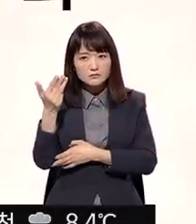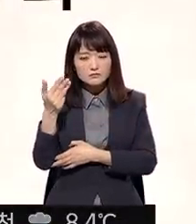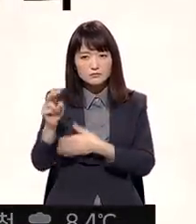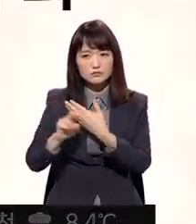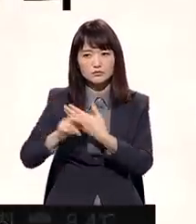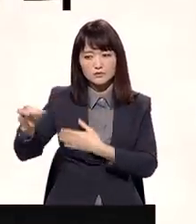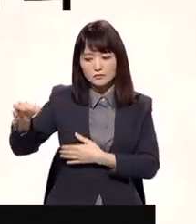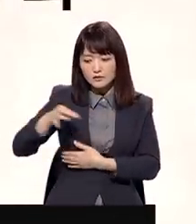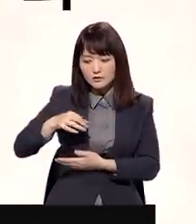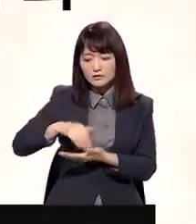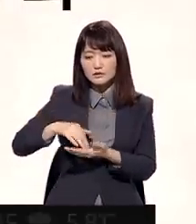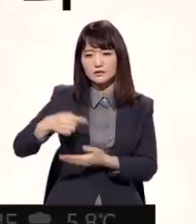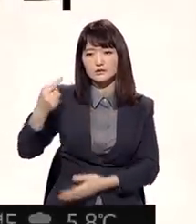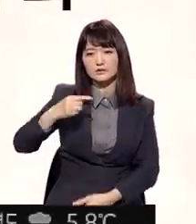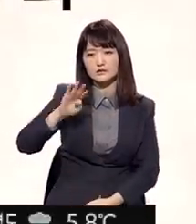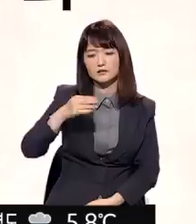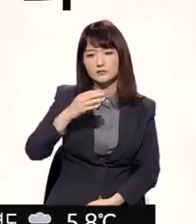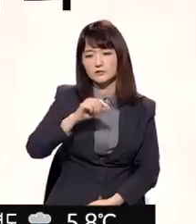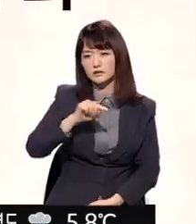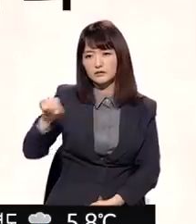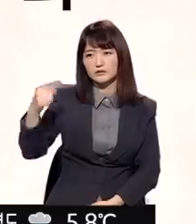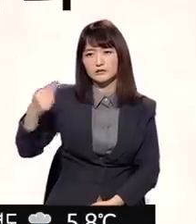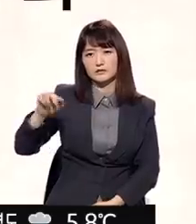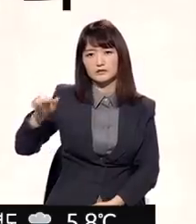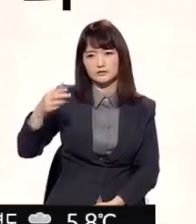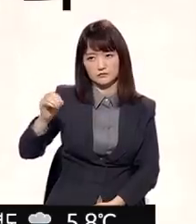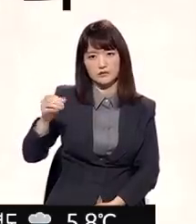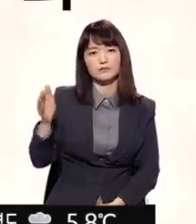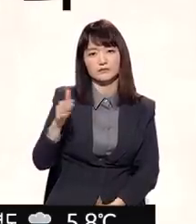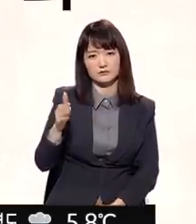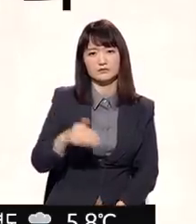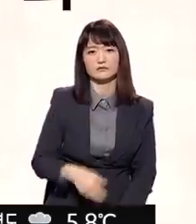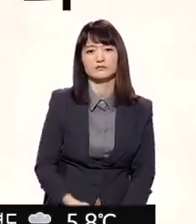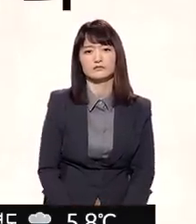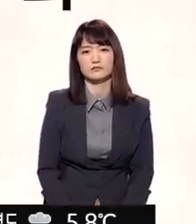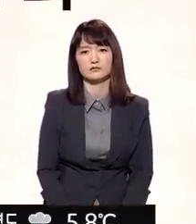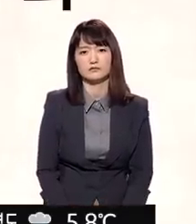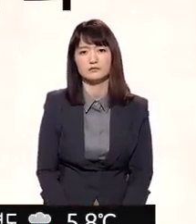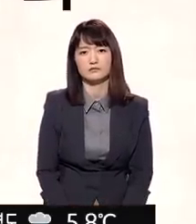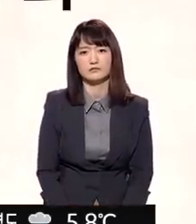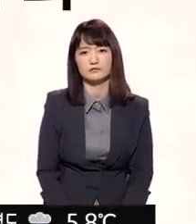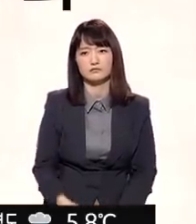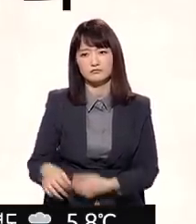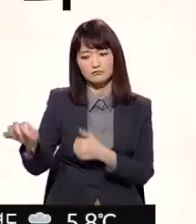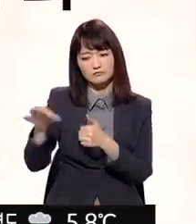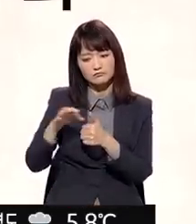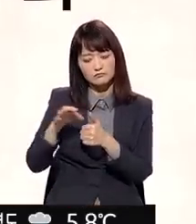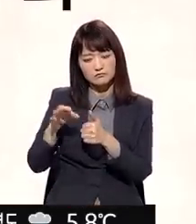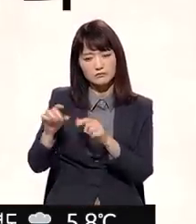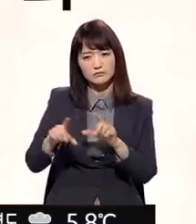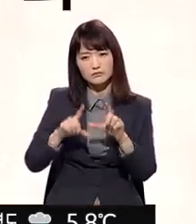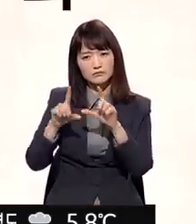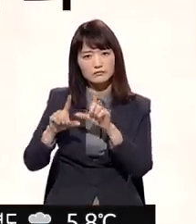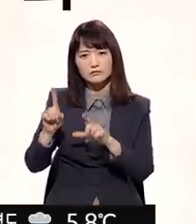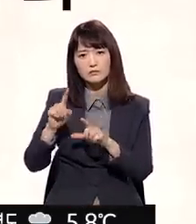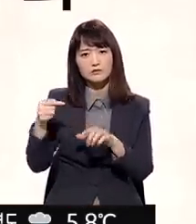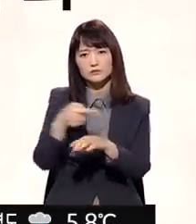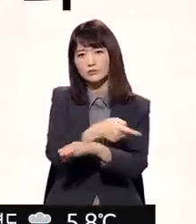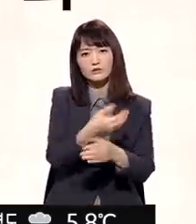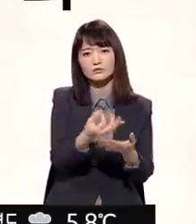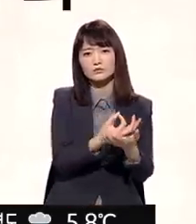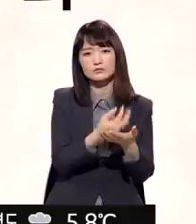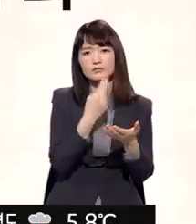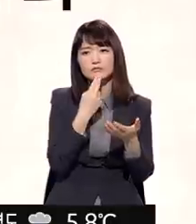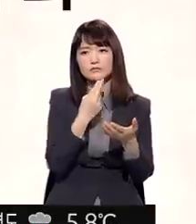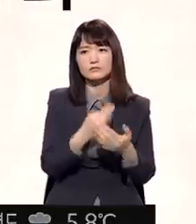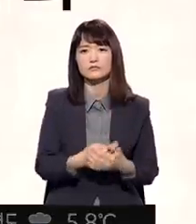총액이 1,400만 원에서 1,700만 원 정도 수준일 것으로 추정이 됩니다. 연금으로만 살았다면 뭐 다른 그 외 소득 같은